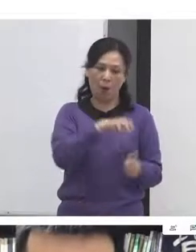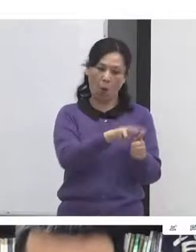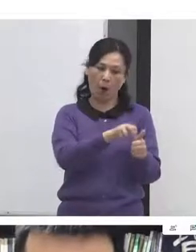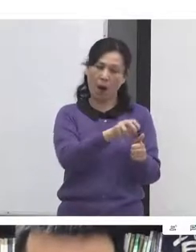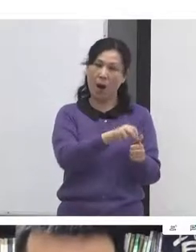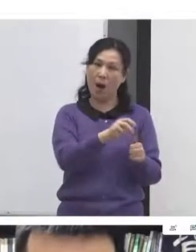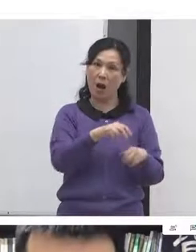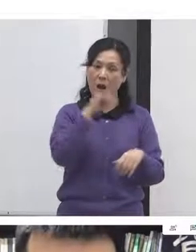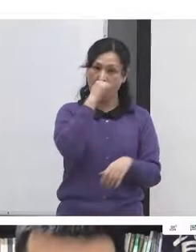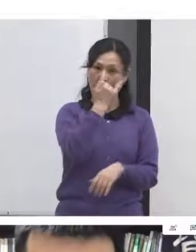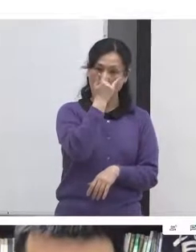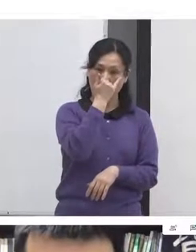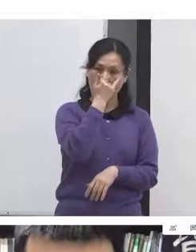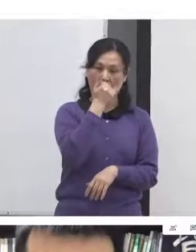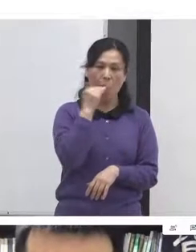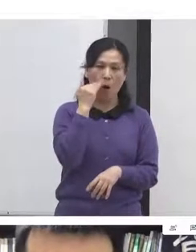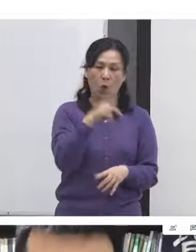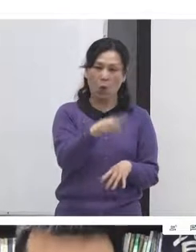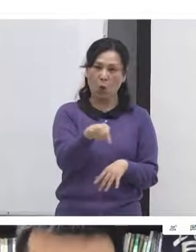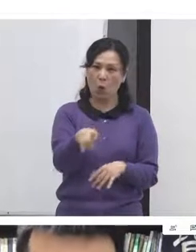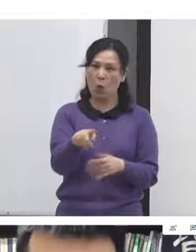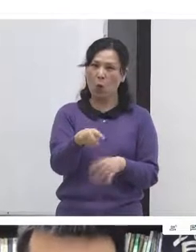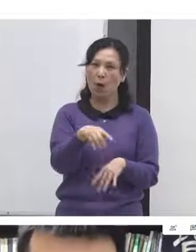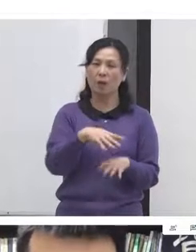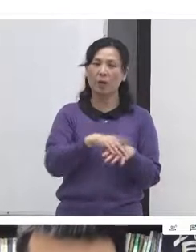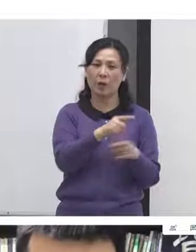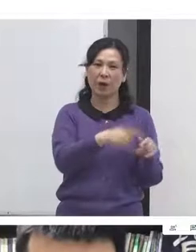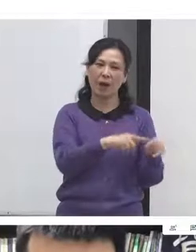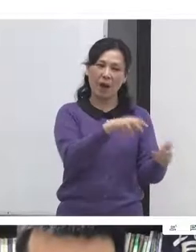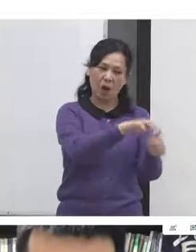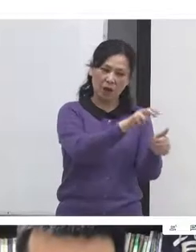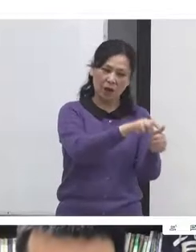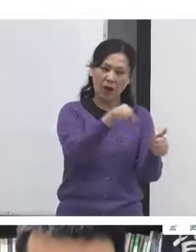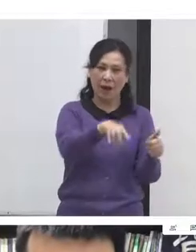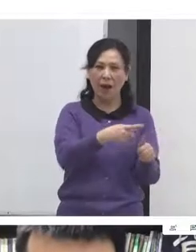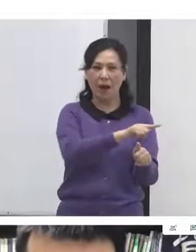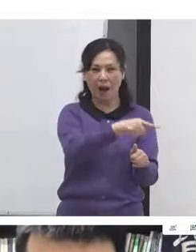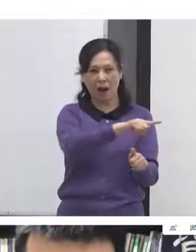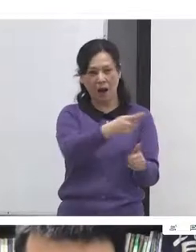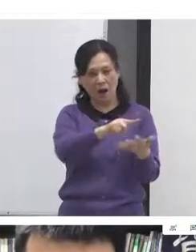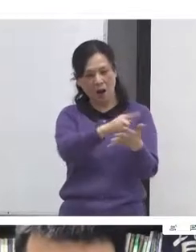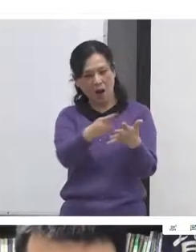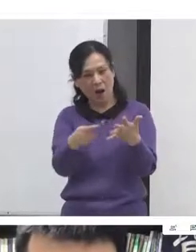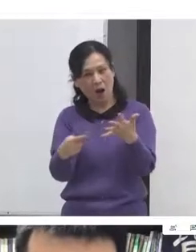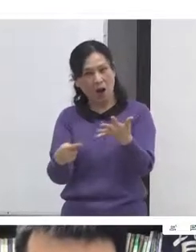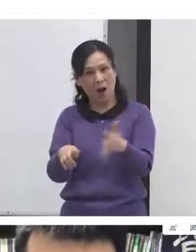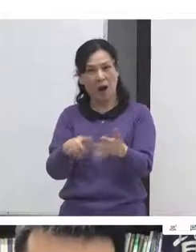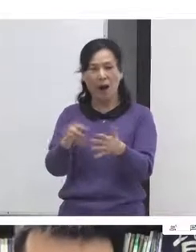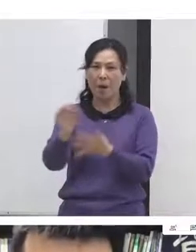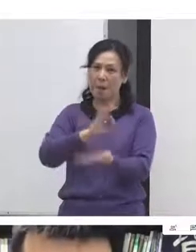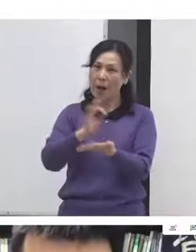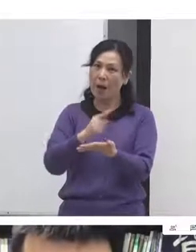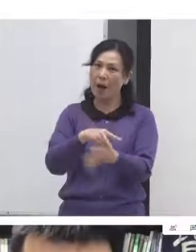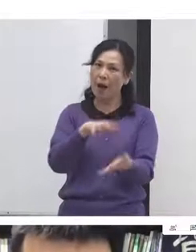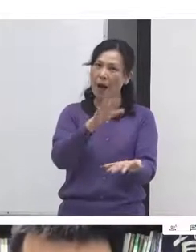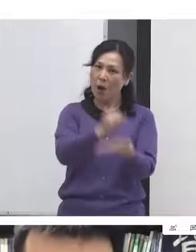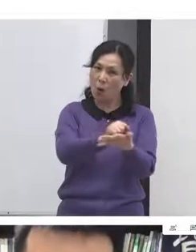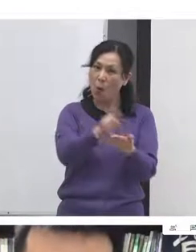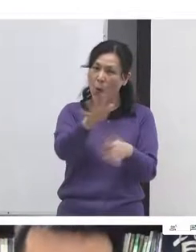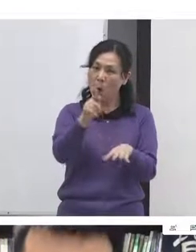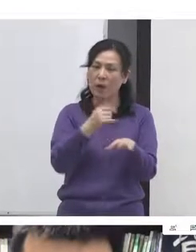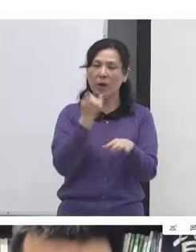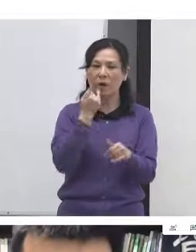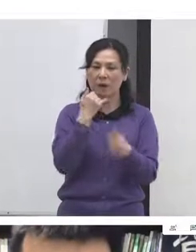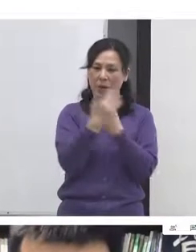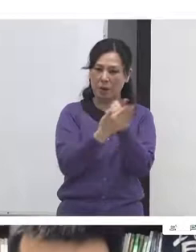分，多数如果加入了产销履历，我们就可以保障我们自己的就是台湾的猪肉在产销履历